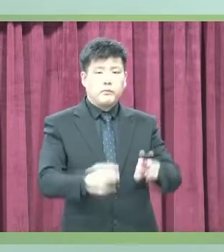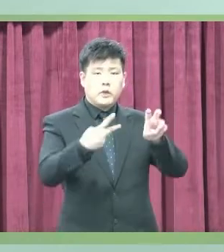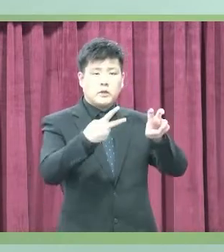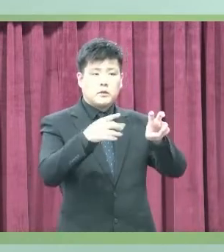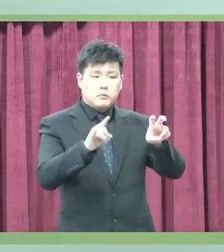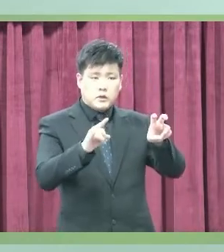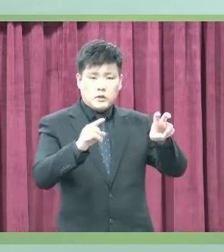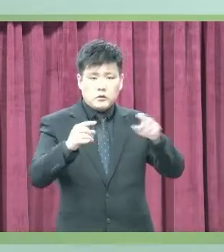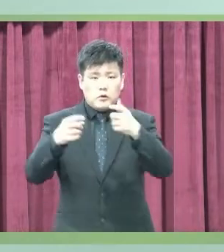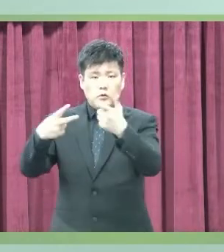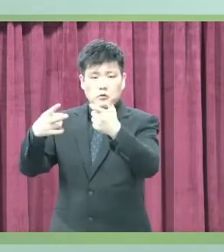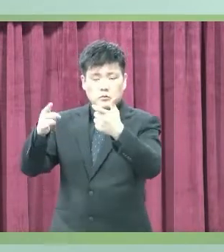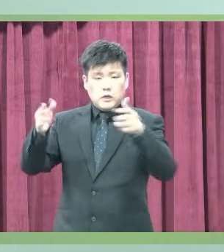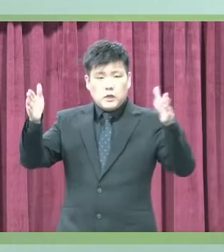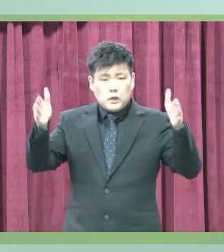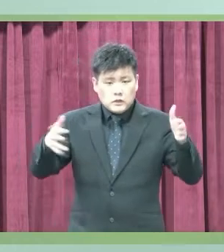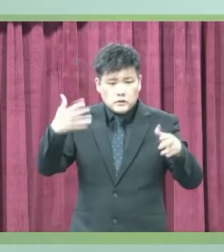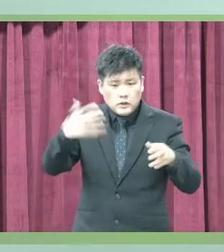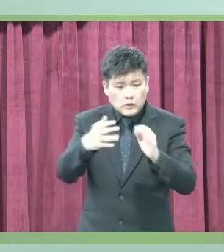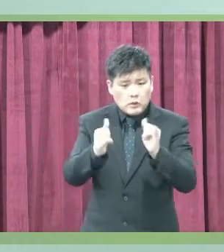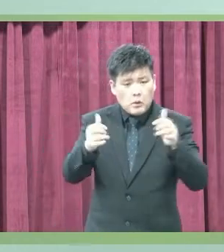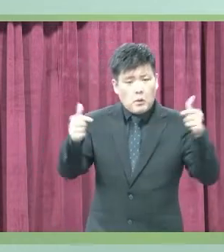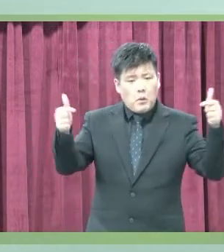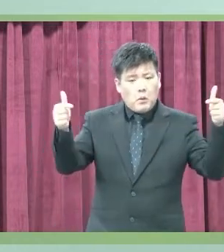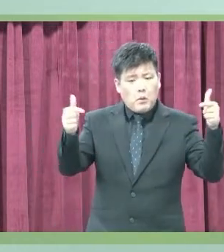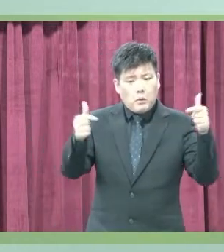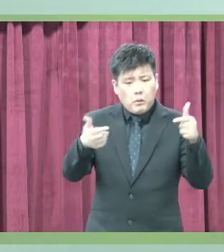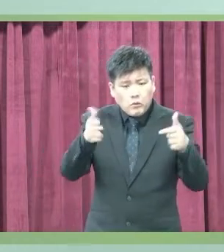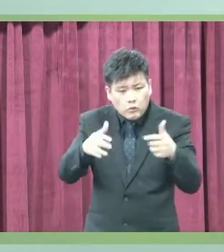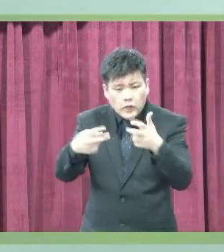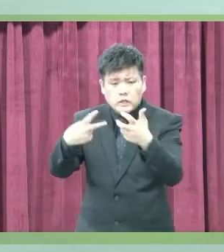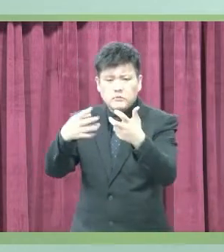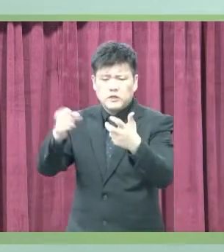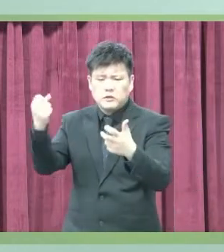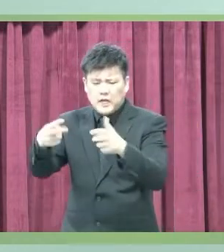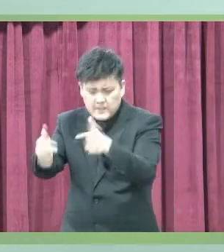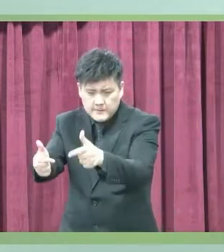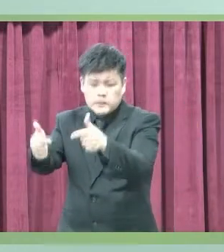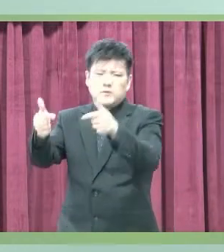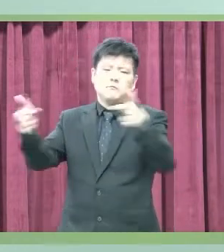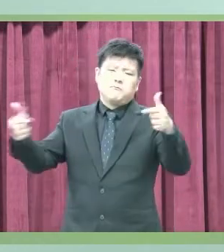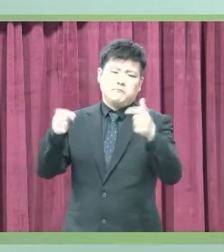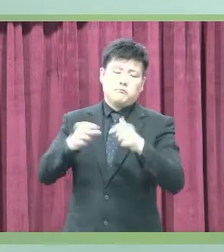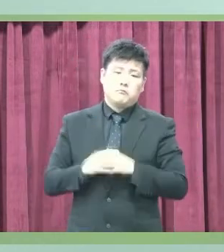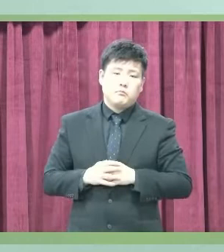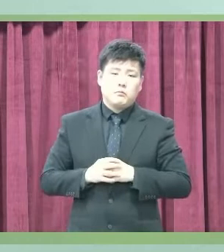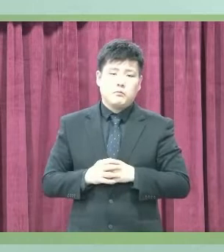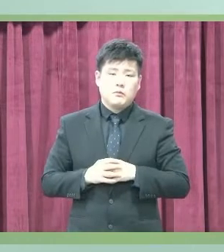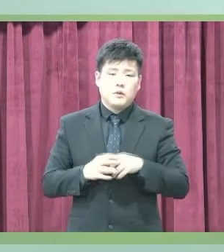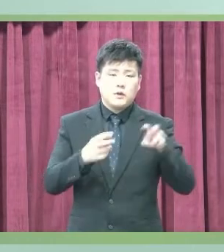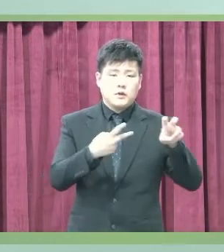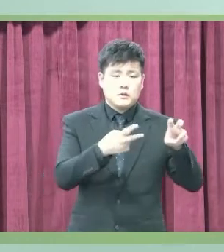20대에서 60대까지 미수검률이 줄어들다가 70대에서 다시 늘어납니다. 특히